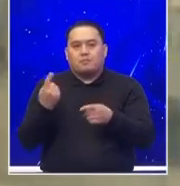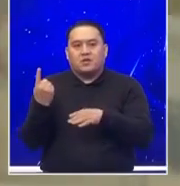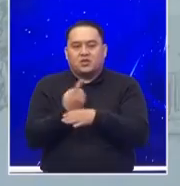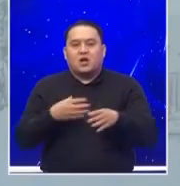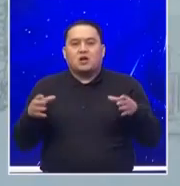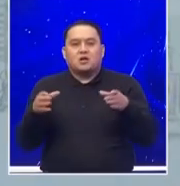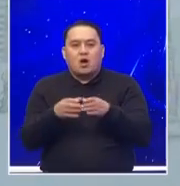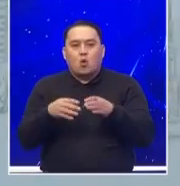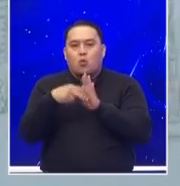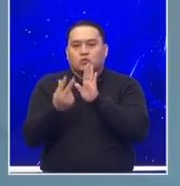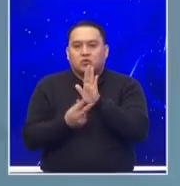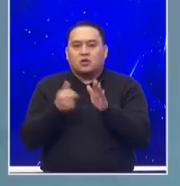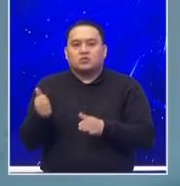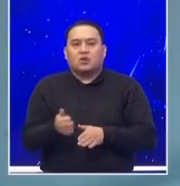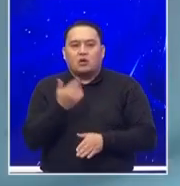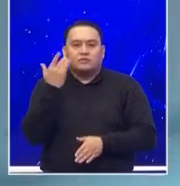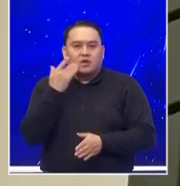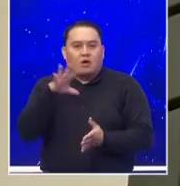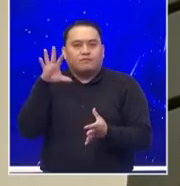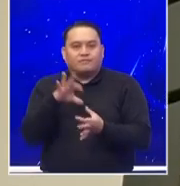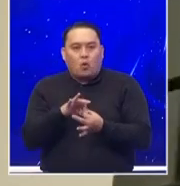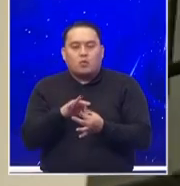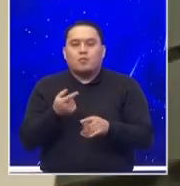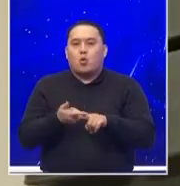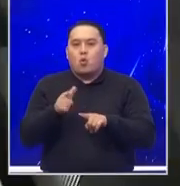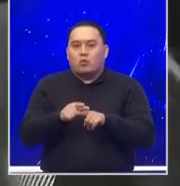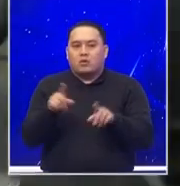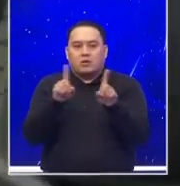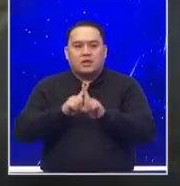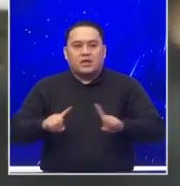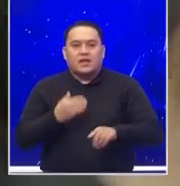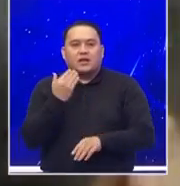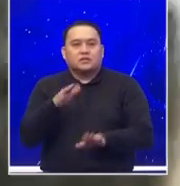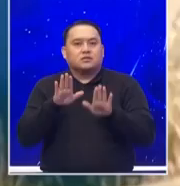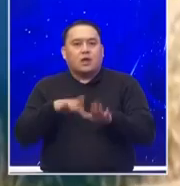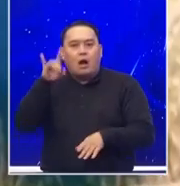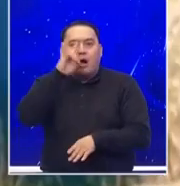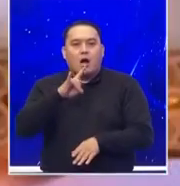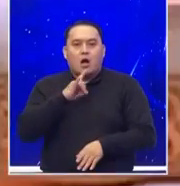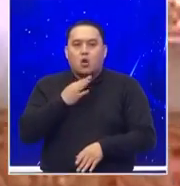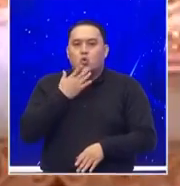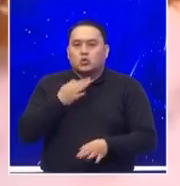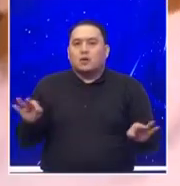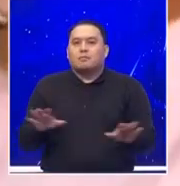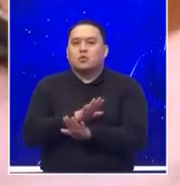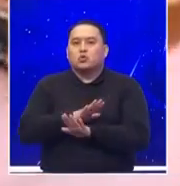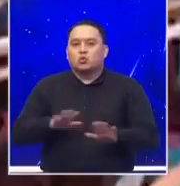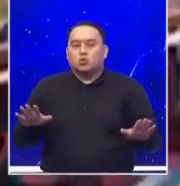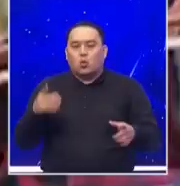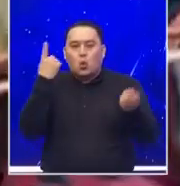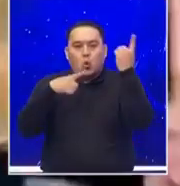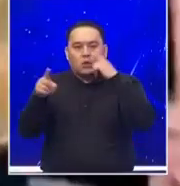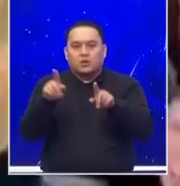радио 18 сағат әуе толқынына қосылады. Бұл радионың ерекшелігі сол, тек қана Қазақтың ұлттық музыкасы мен төл